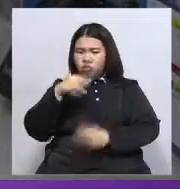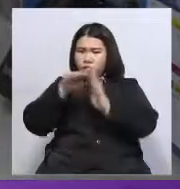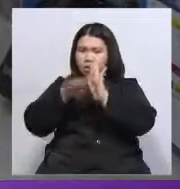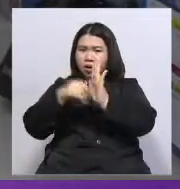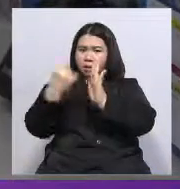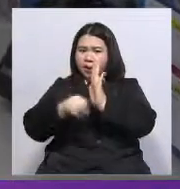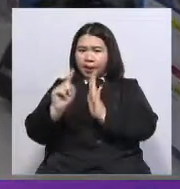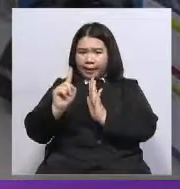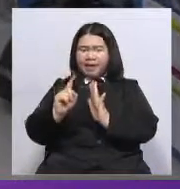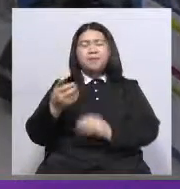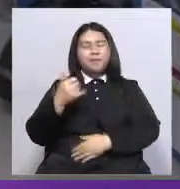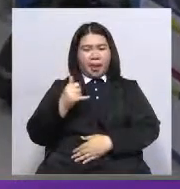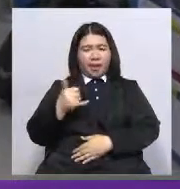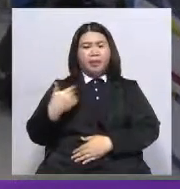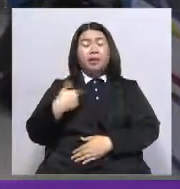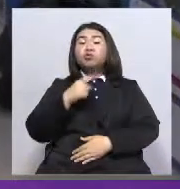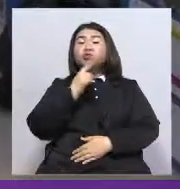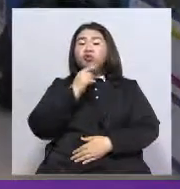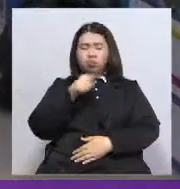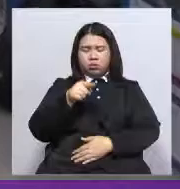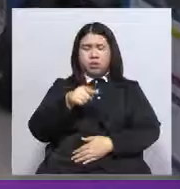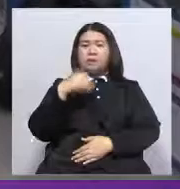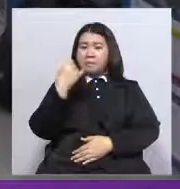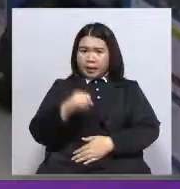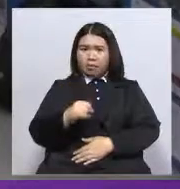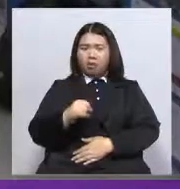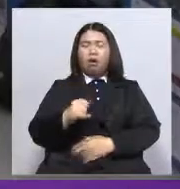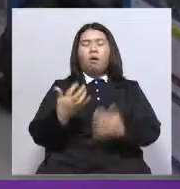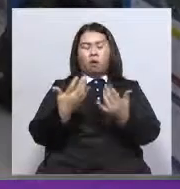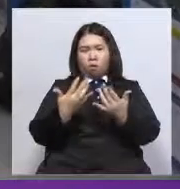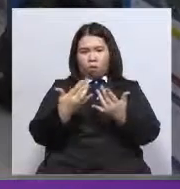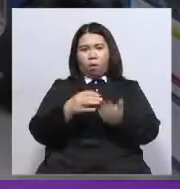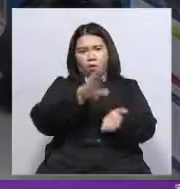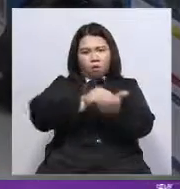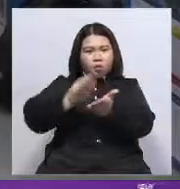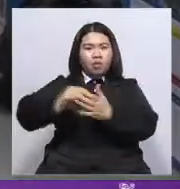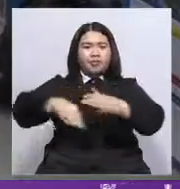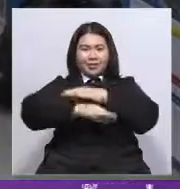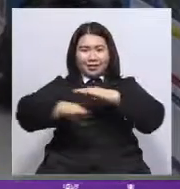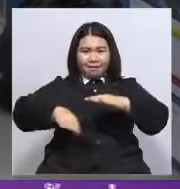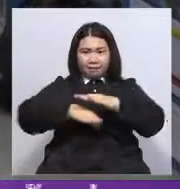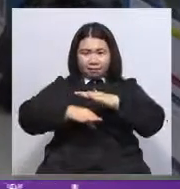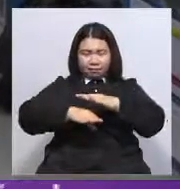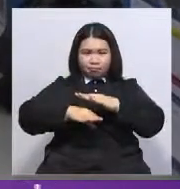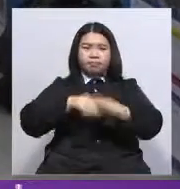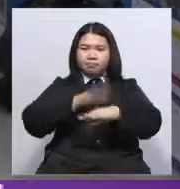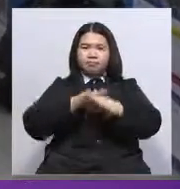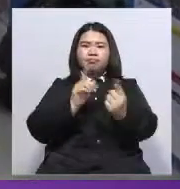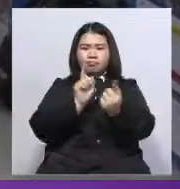จะมีการกำชับว่าหากมีการเข้าข่ายความผิดก็จะเร่งในการรวบรวมพยานหลักฐานและจะเรียกมา